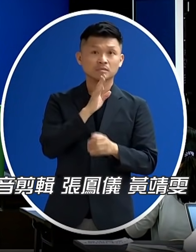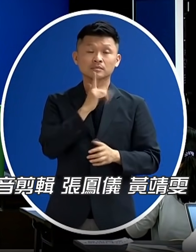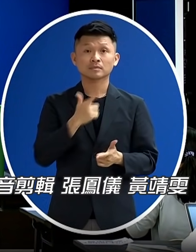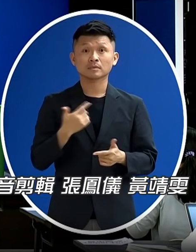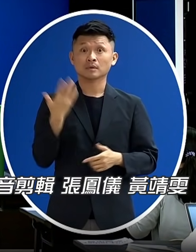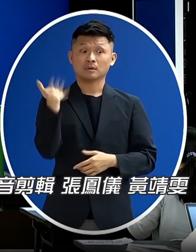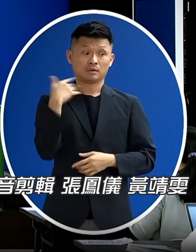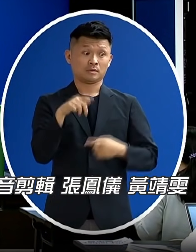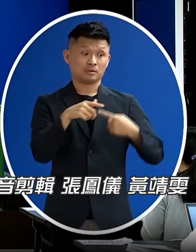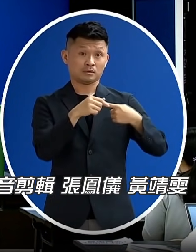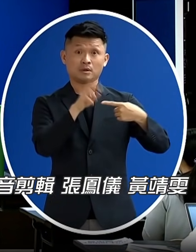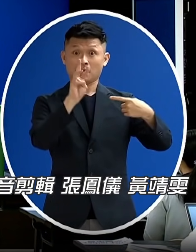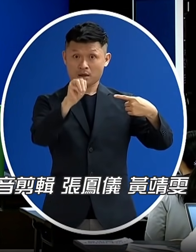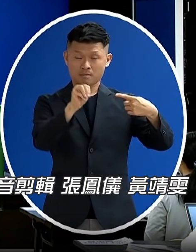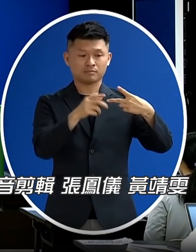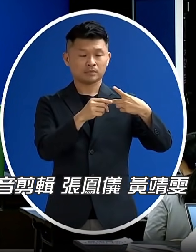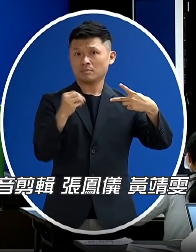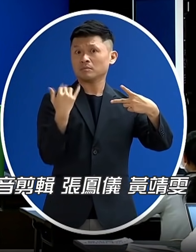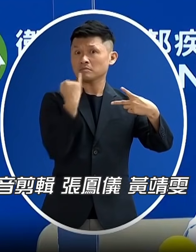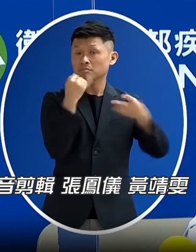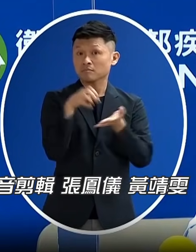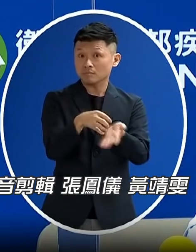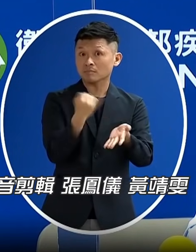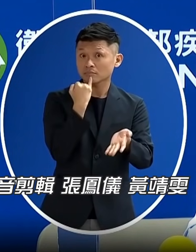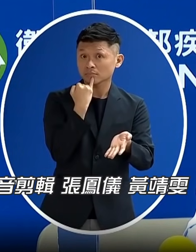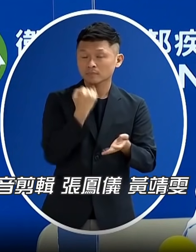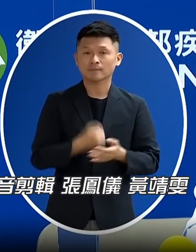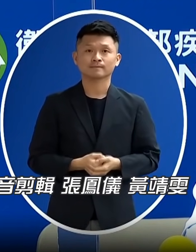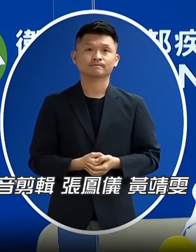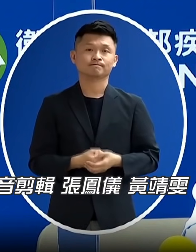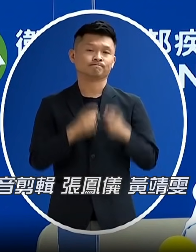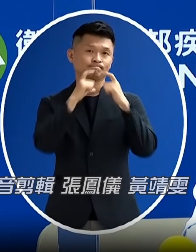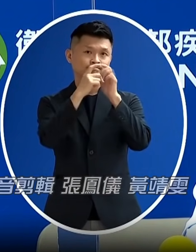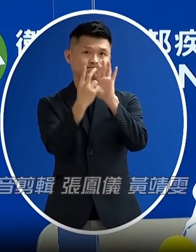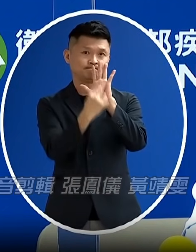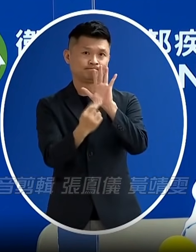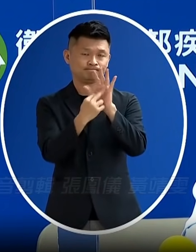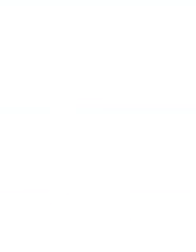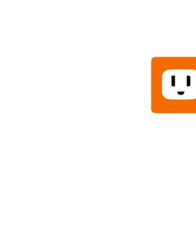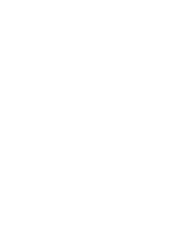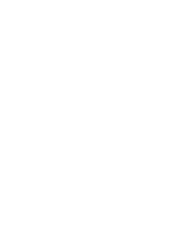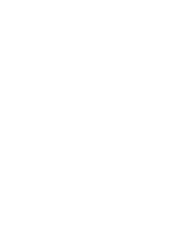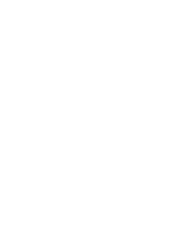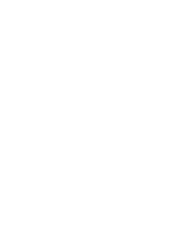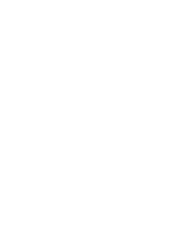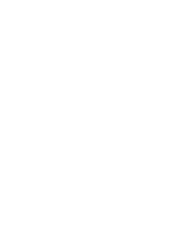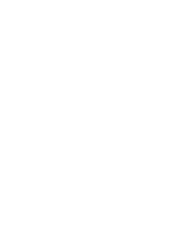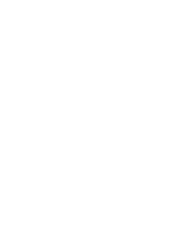过第一剂莫德纳的第二剂也可以打莫德纳？ 基本上是这样做这样的安排。